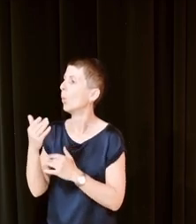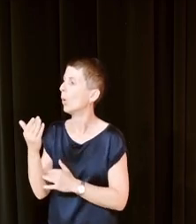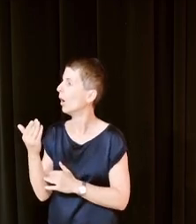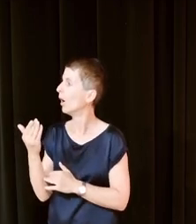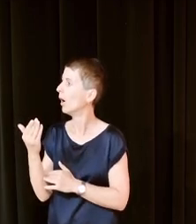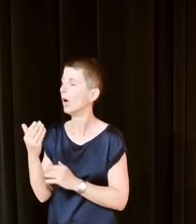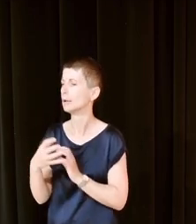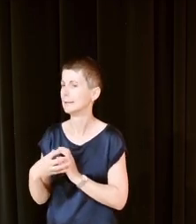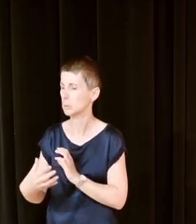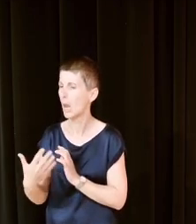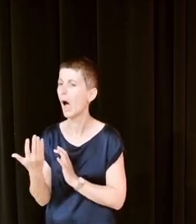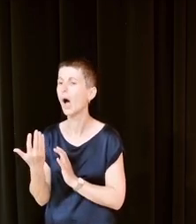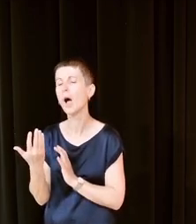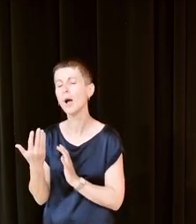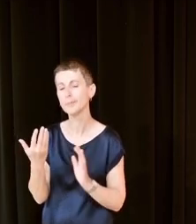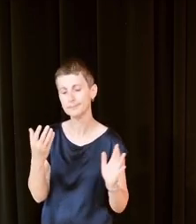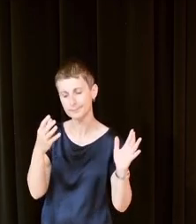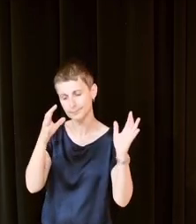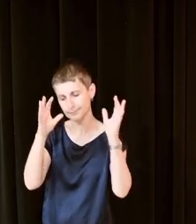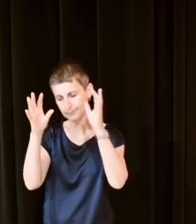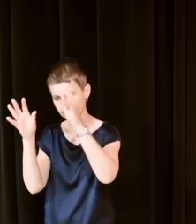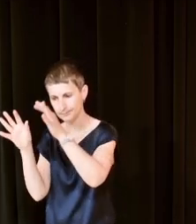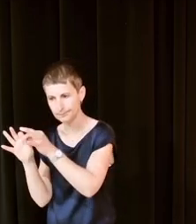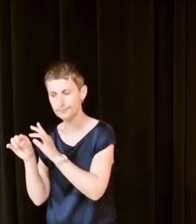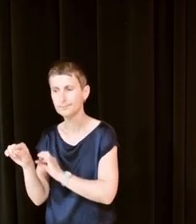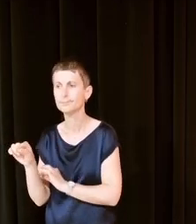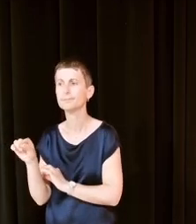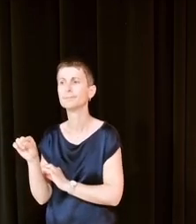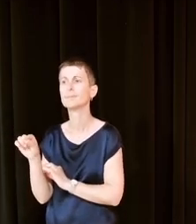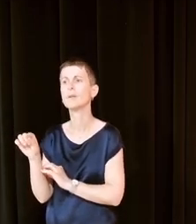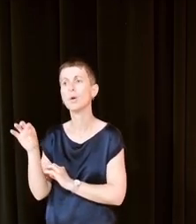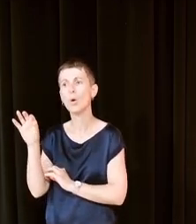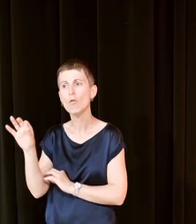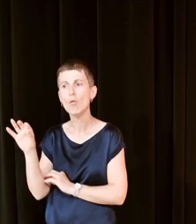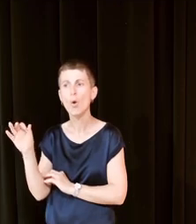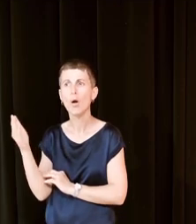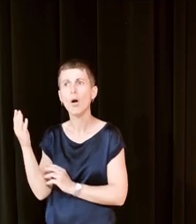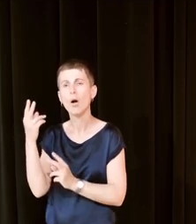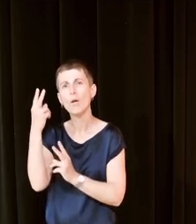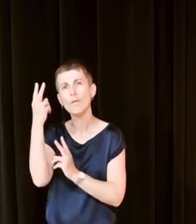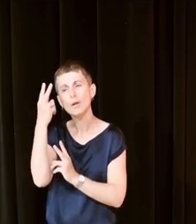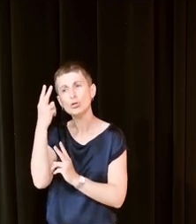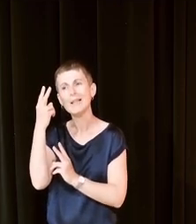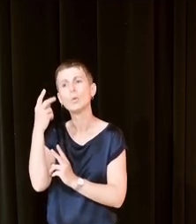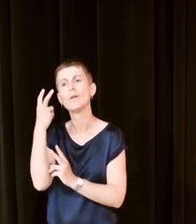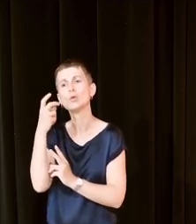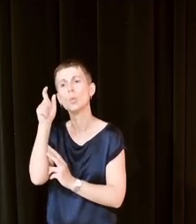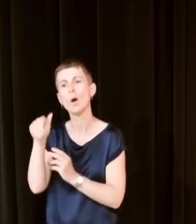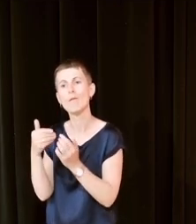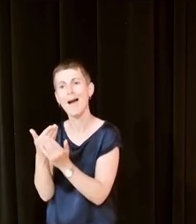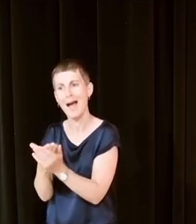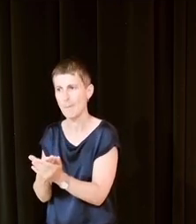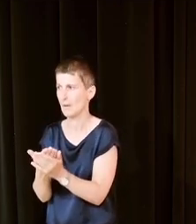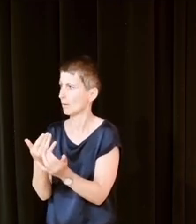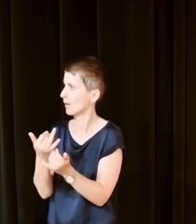dauert, einen Bogen zu schlagen, der das so einen Verstehensraum zumindest versucht, ihn anzubieten, womit haben wir es da zu